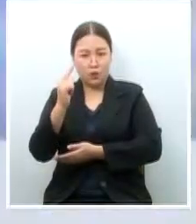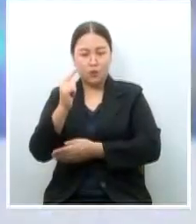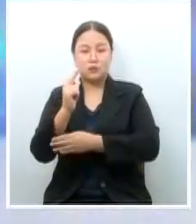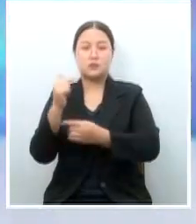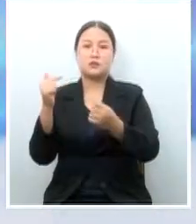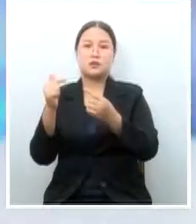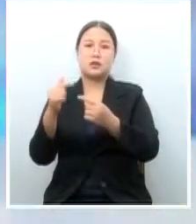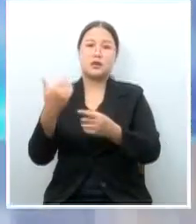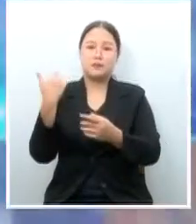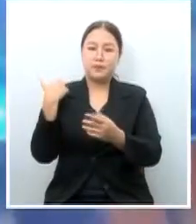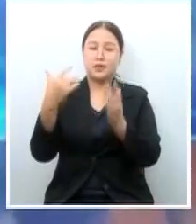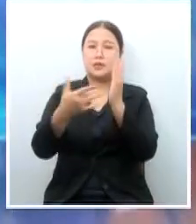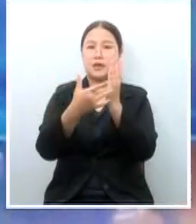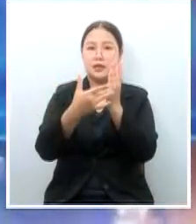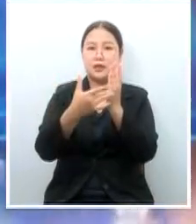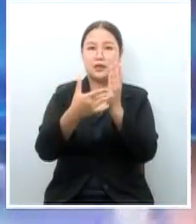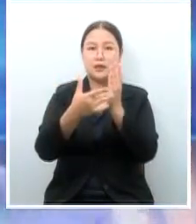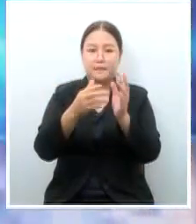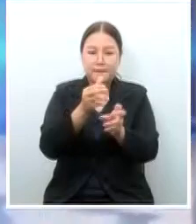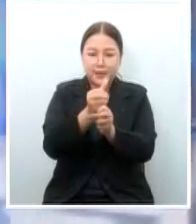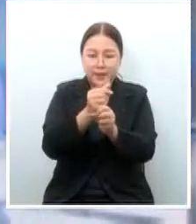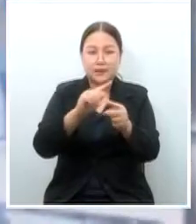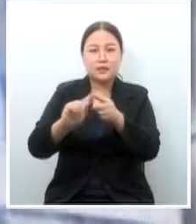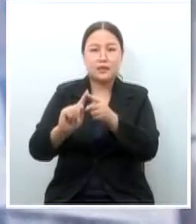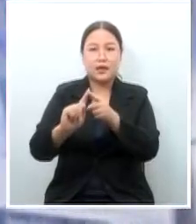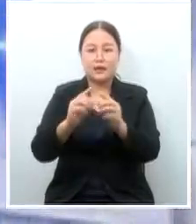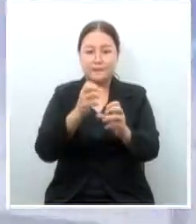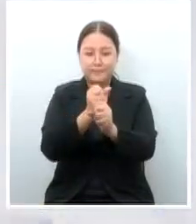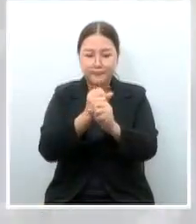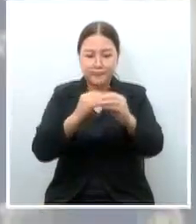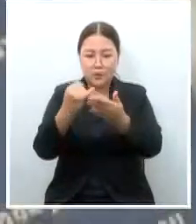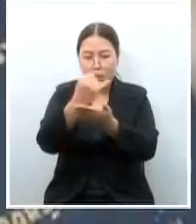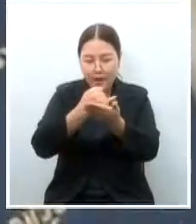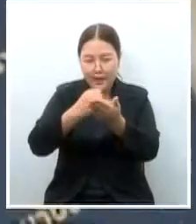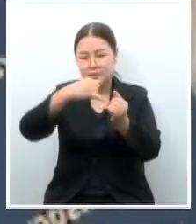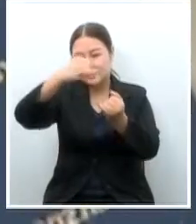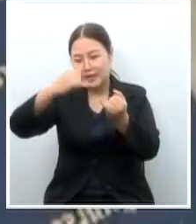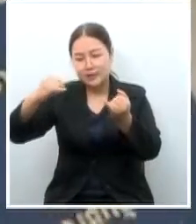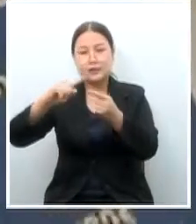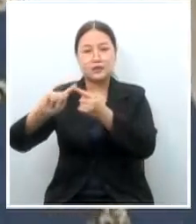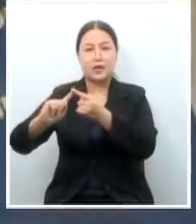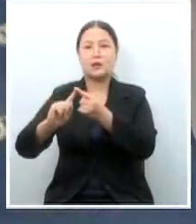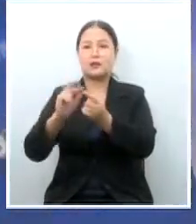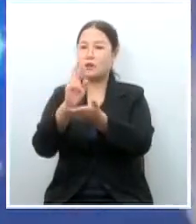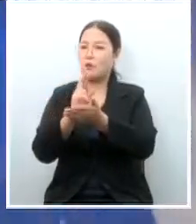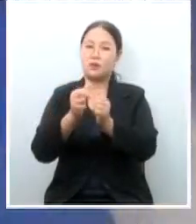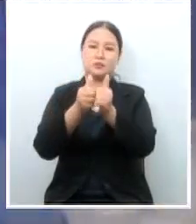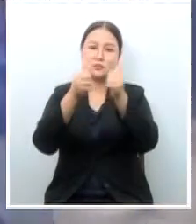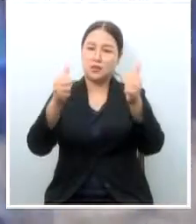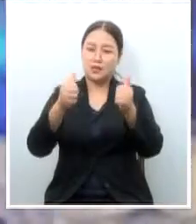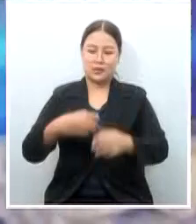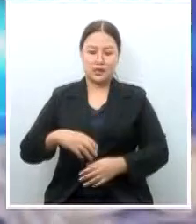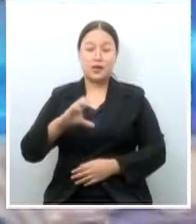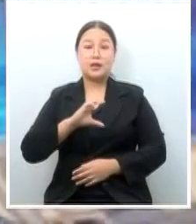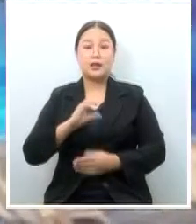จิตรกรรมเทคนิคผสมมิกซ์มีเดียประติมากรรมและวาดภาพลายเส้น เหรียญเงินระดับชาติการแข่ง